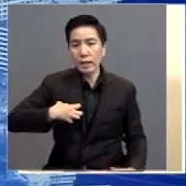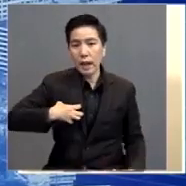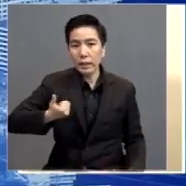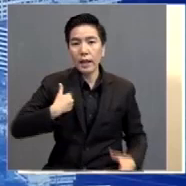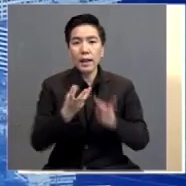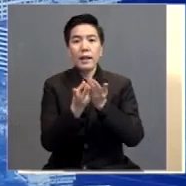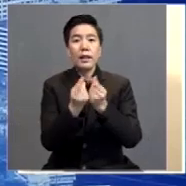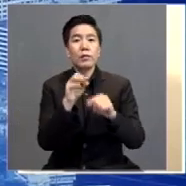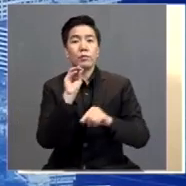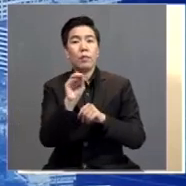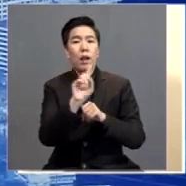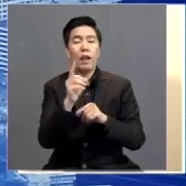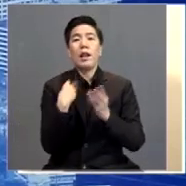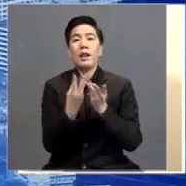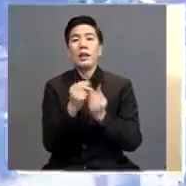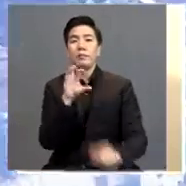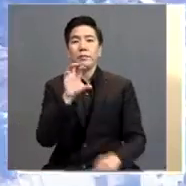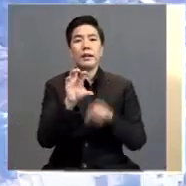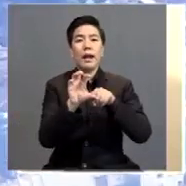เปอร์เซ็นต์นะครับตรงนี้ท่านนำเรียนว่าต้องขอความร่วมมือมากยิ่งขึ้นอย่างที่เขาเรานำเสนอกันนะครับต้องได้ประมาณ90